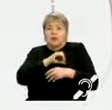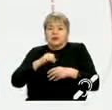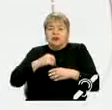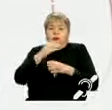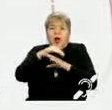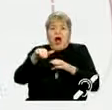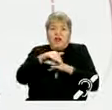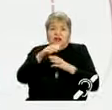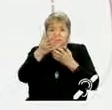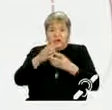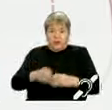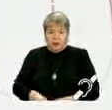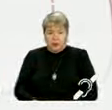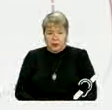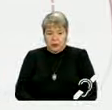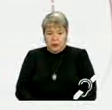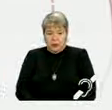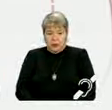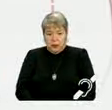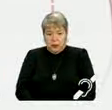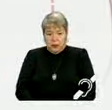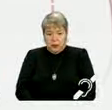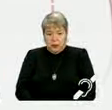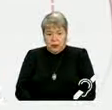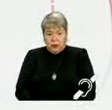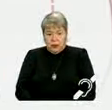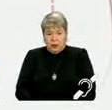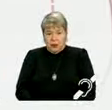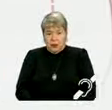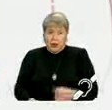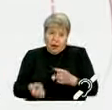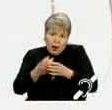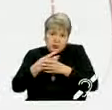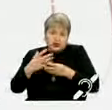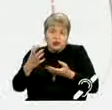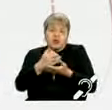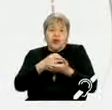Avem scopul, suntem... Și ați început deja activitatea